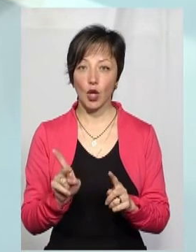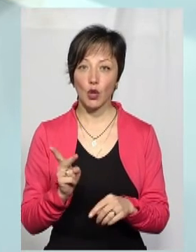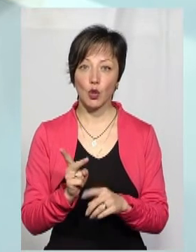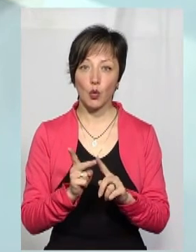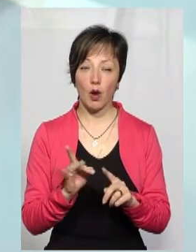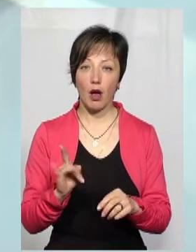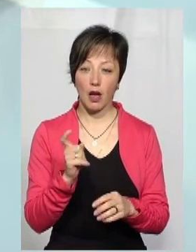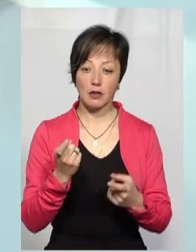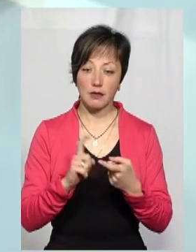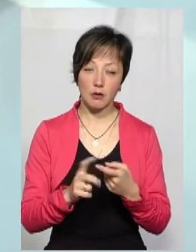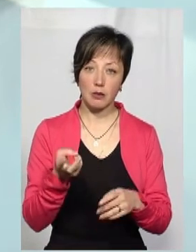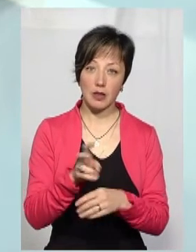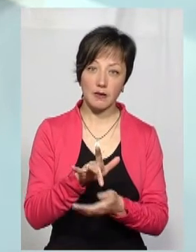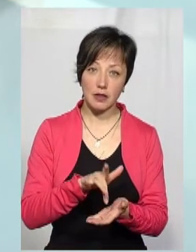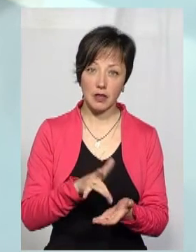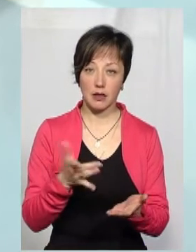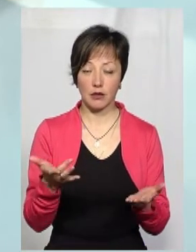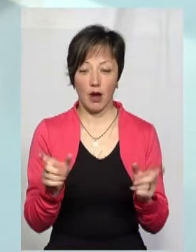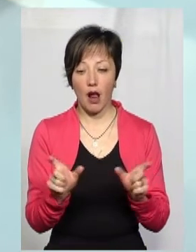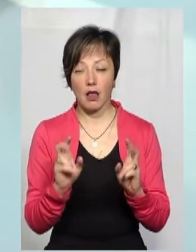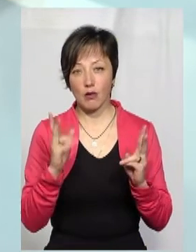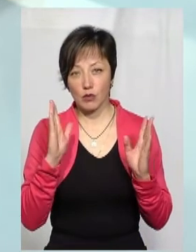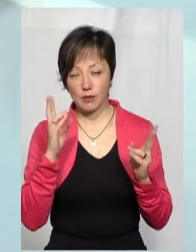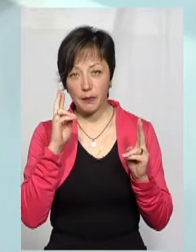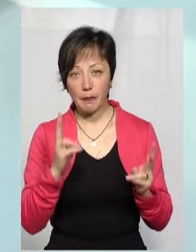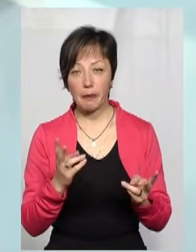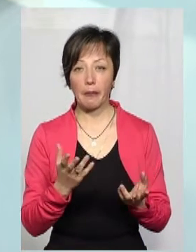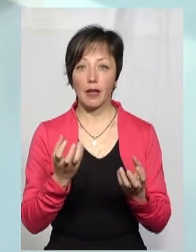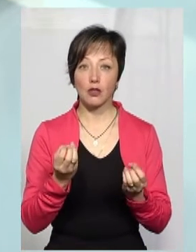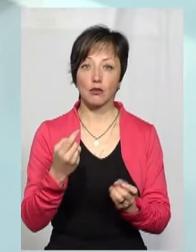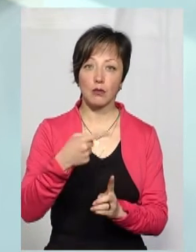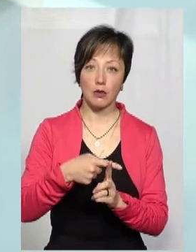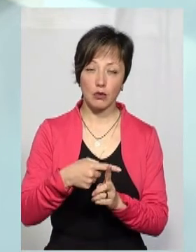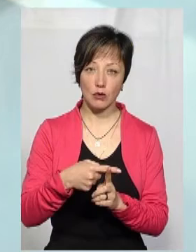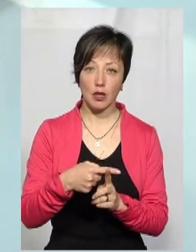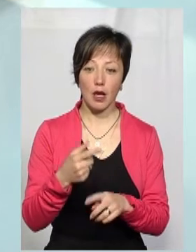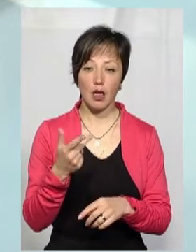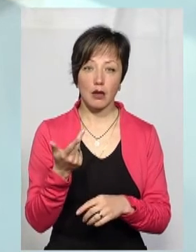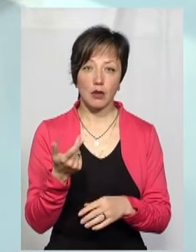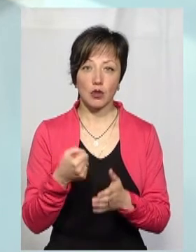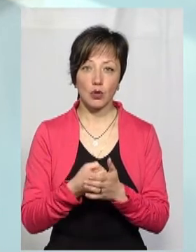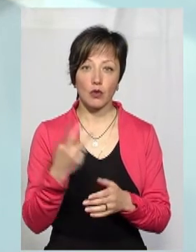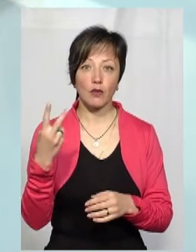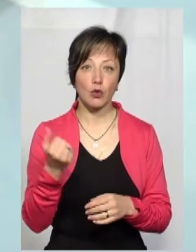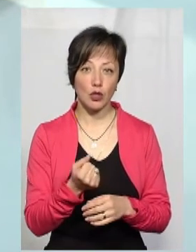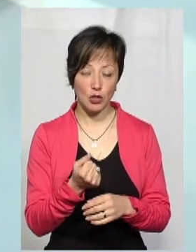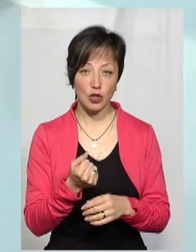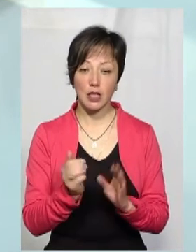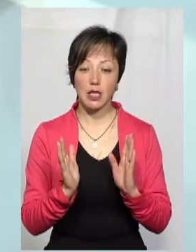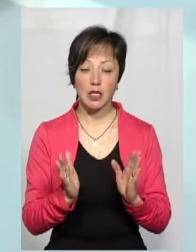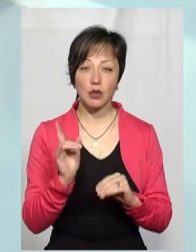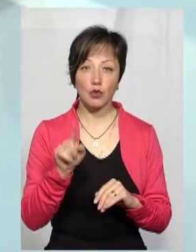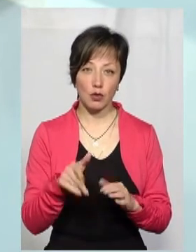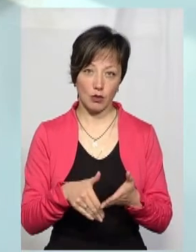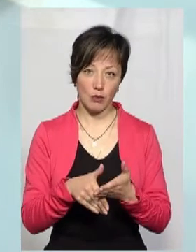там зв'яжеться або прийде вже до центру, як там з карантином буде, і плюс ще там півтора, ну, до двох тижнів, і тільки